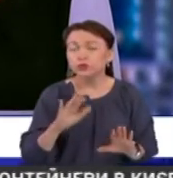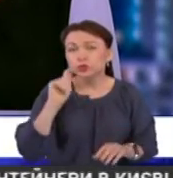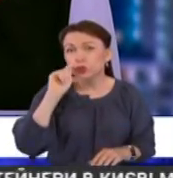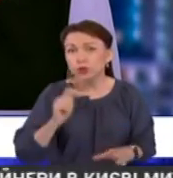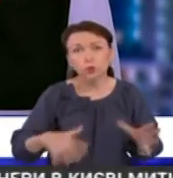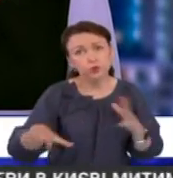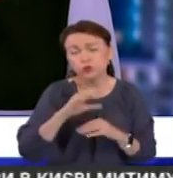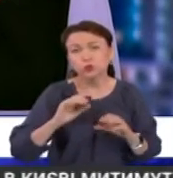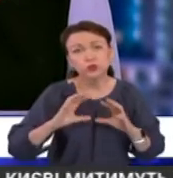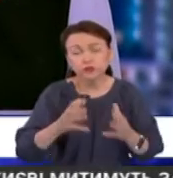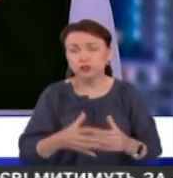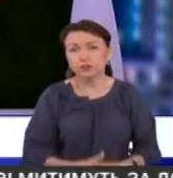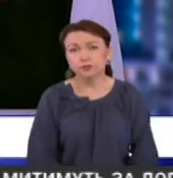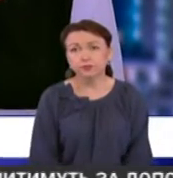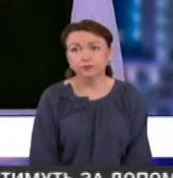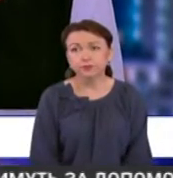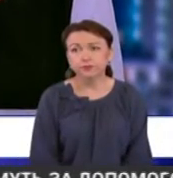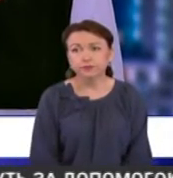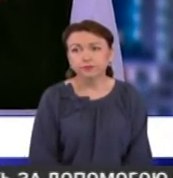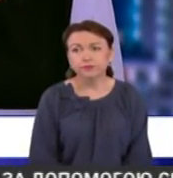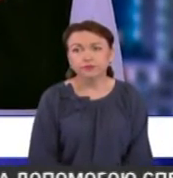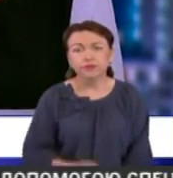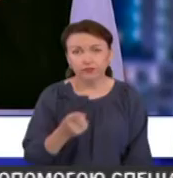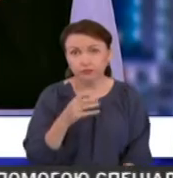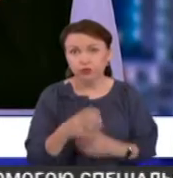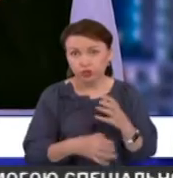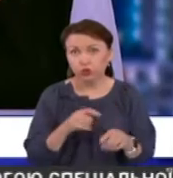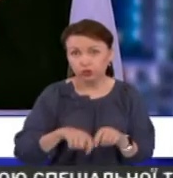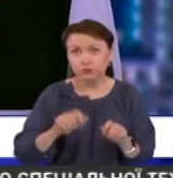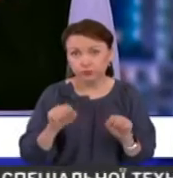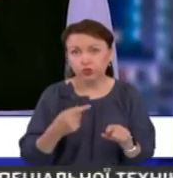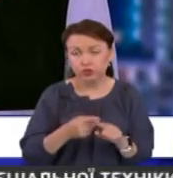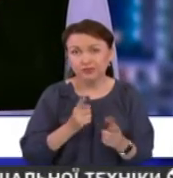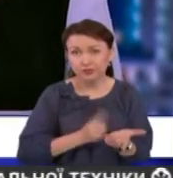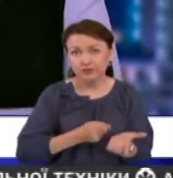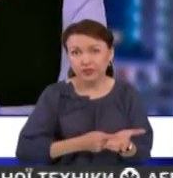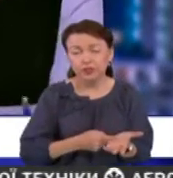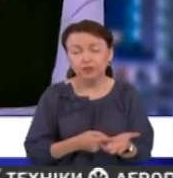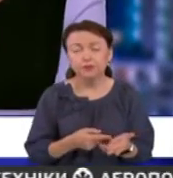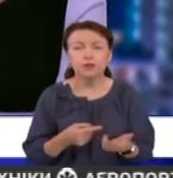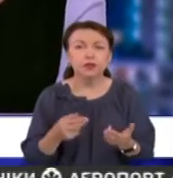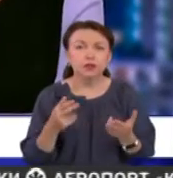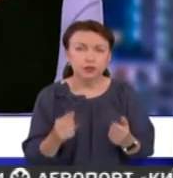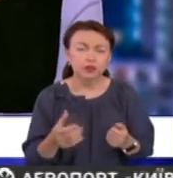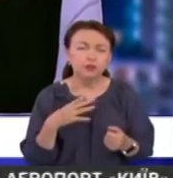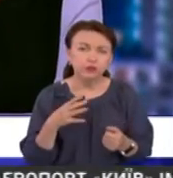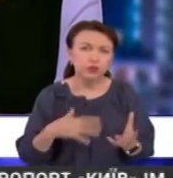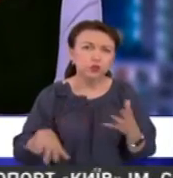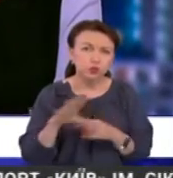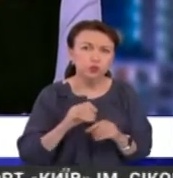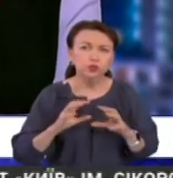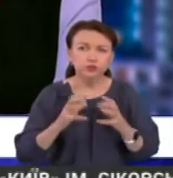у всьому світі. Ви, зрештою, як міжнародний експерт, можете це і підтвердити, і порівняти з іншими країнами. Вони бувають в усьому світі,